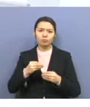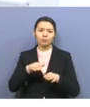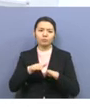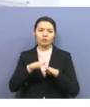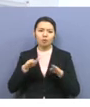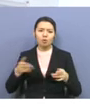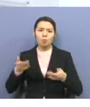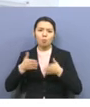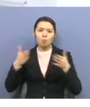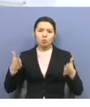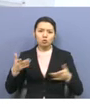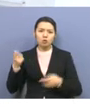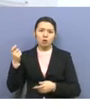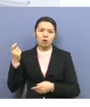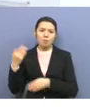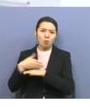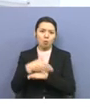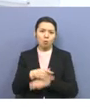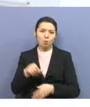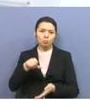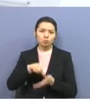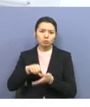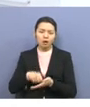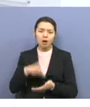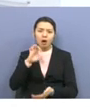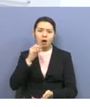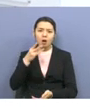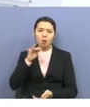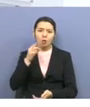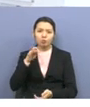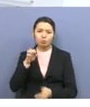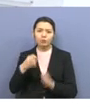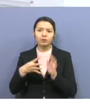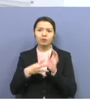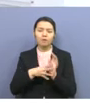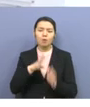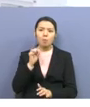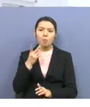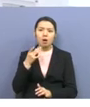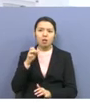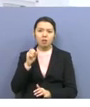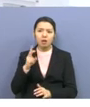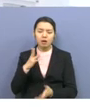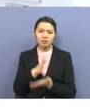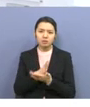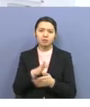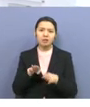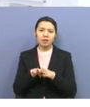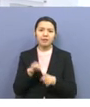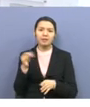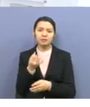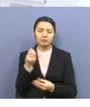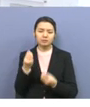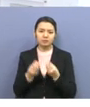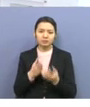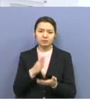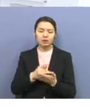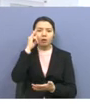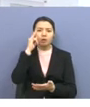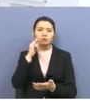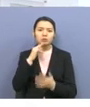десеңіздер, оның ішінде біздің асық атуымыз бар, тоғызқұмалағымыз бар. Сонда қызықшылық жасайды. Сосын қазақша